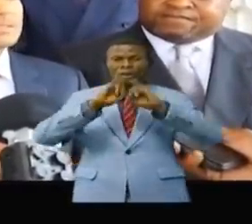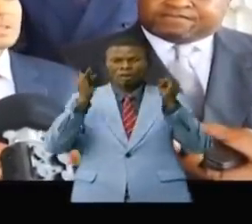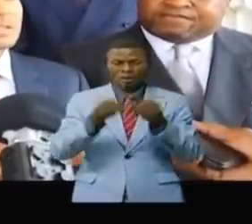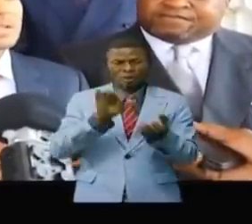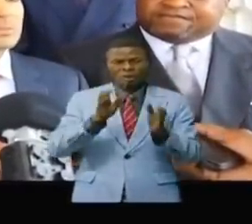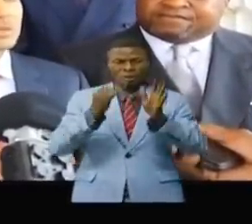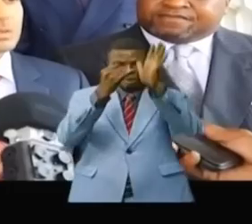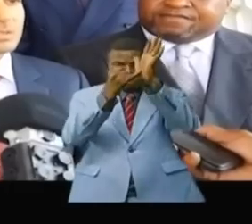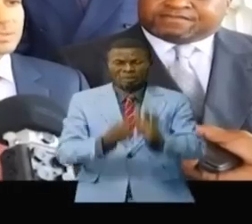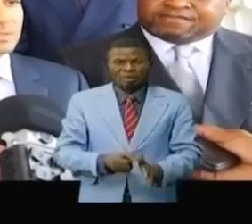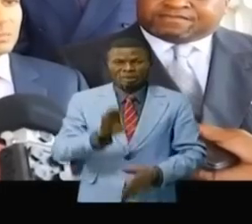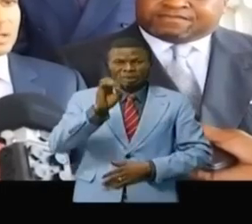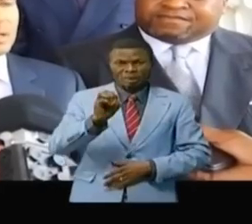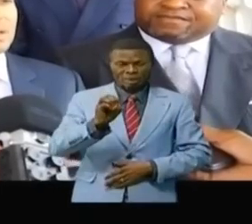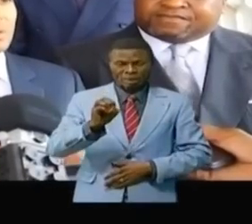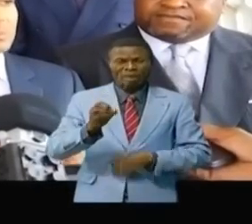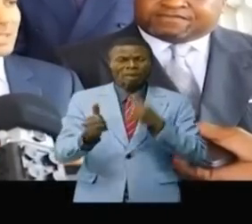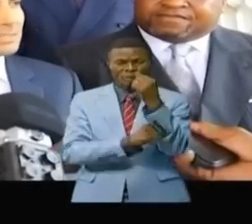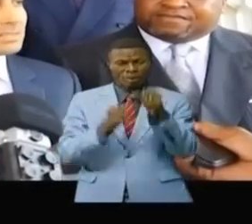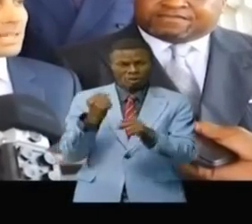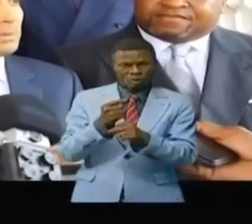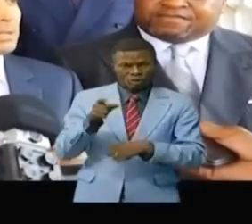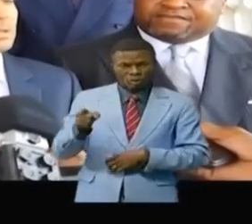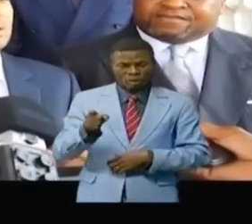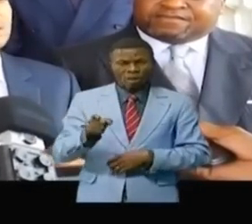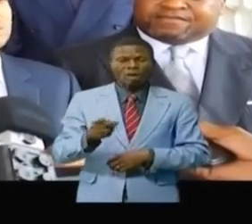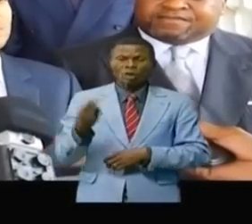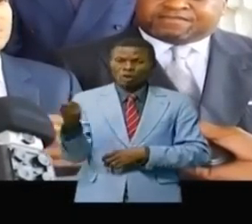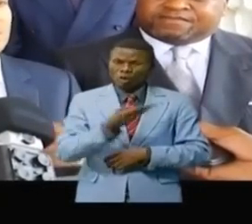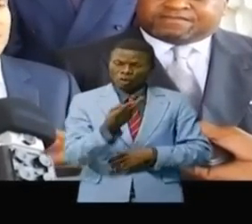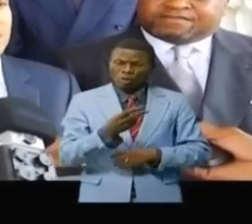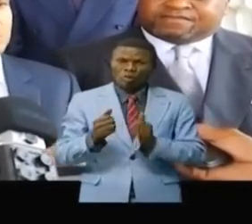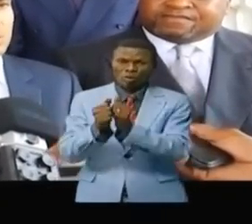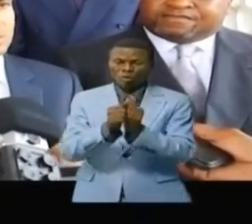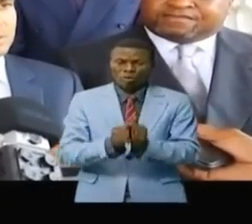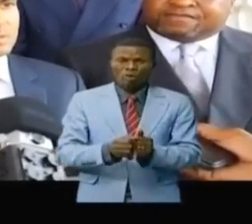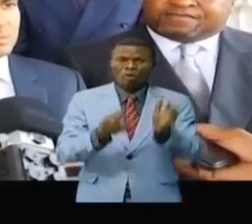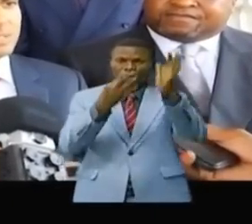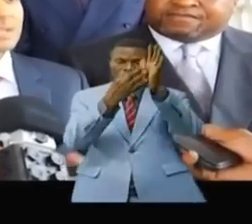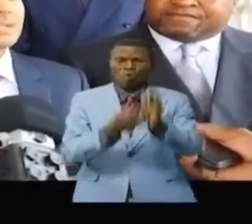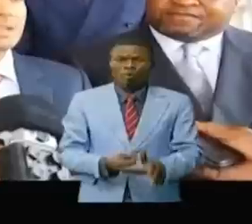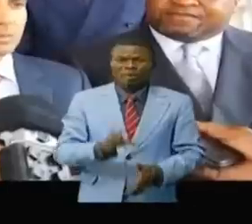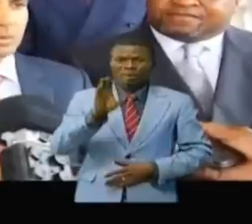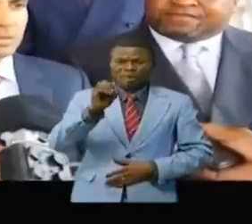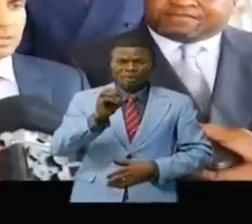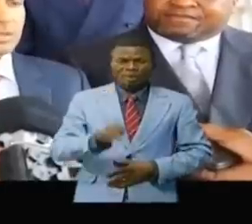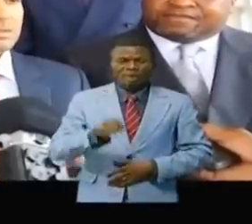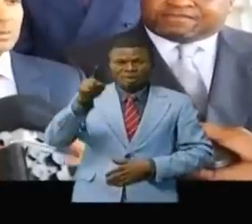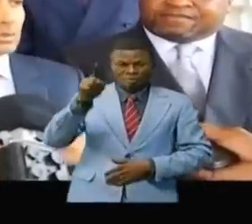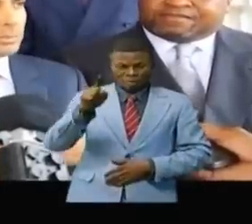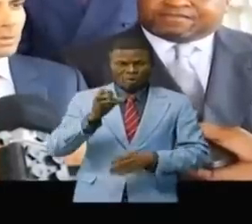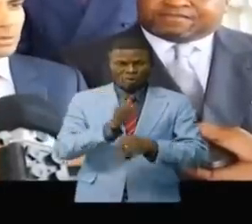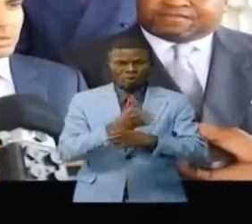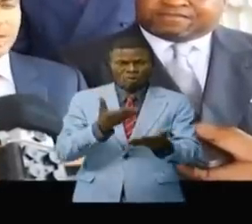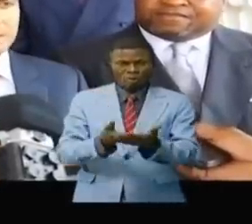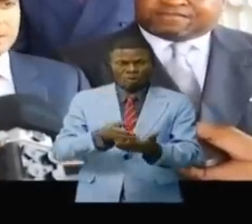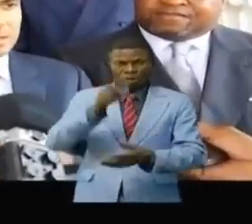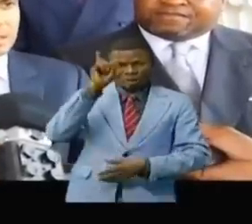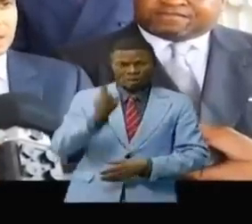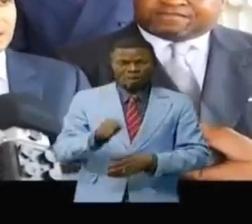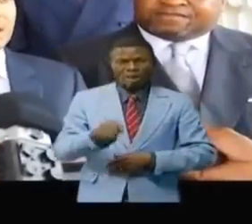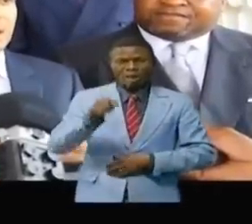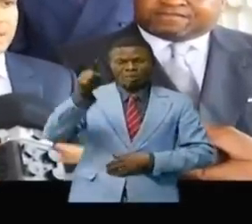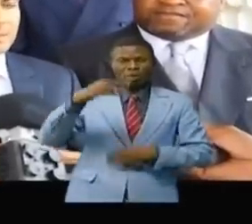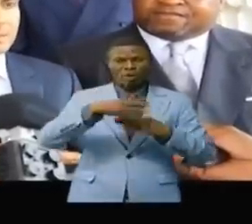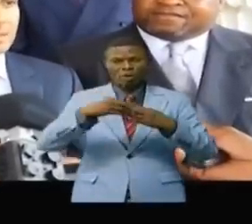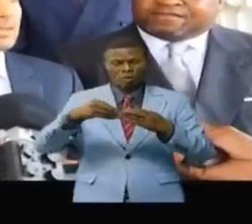peu près 650 millions de dollars d'investissement. Comme ça, ensemble, c'est 850 millions de dollars d'investissement qui arrivent dans la zone. 200 millions de dollars entre